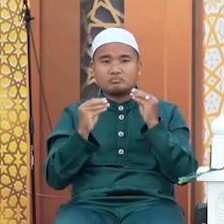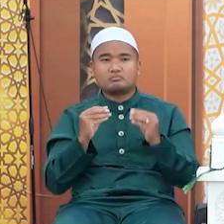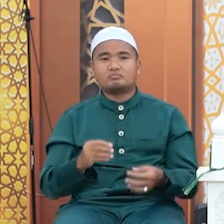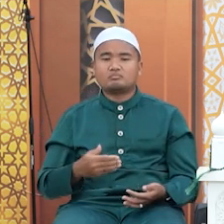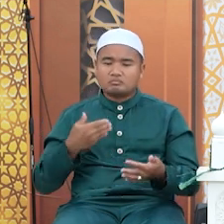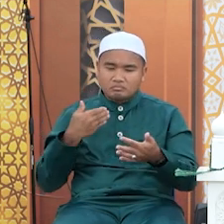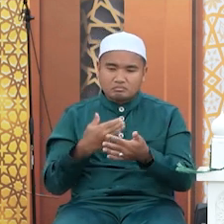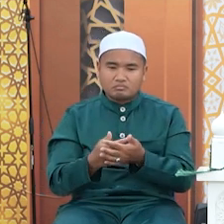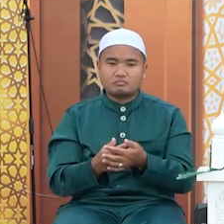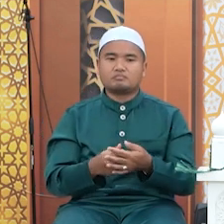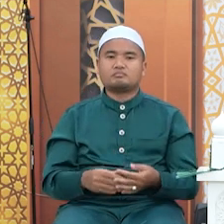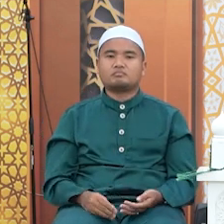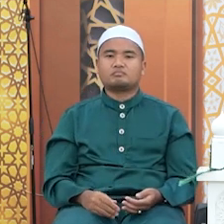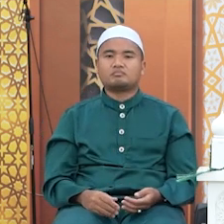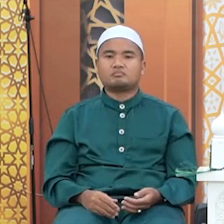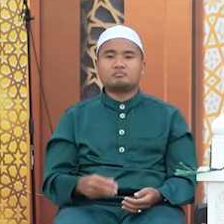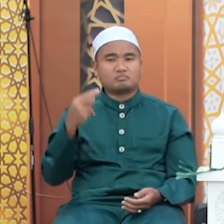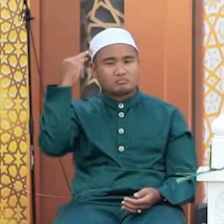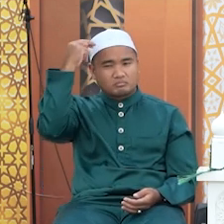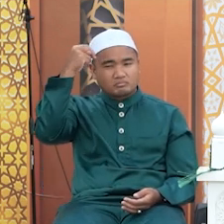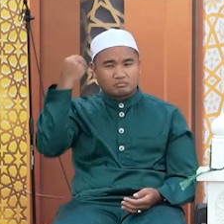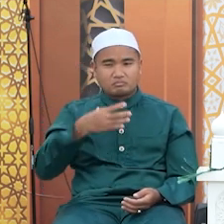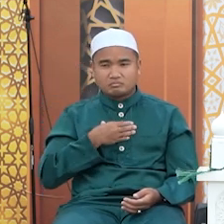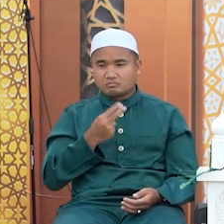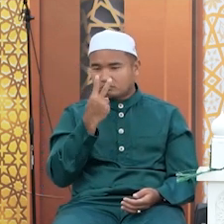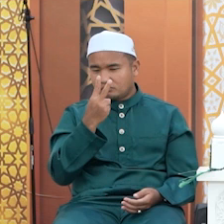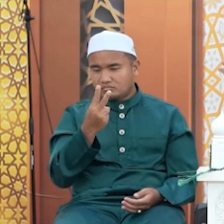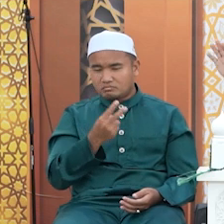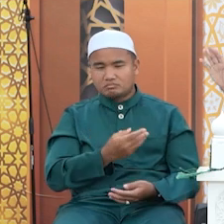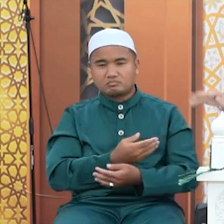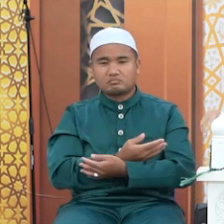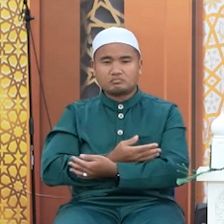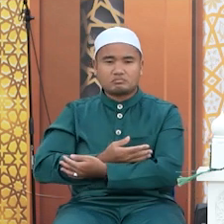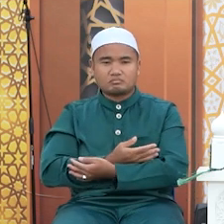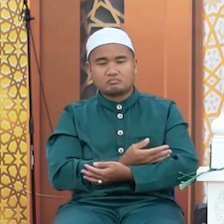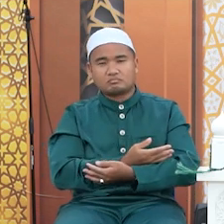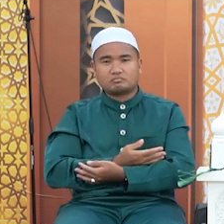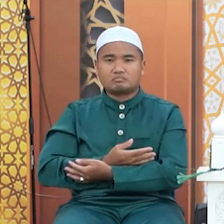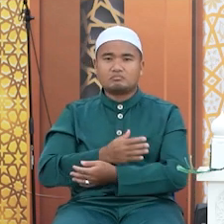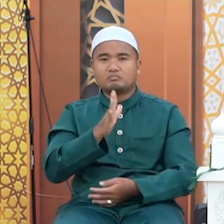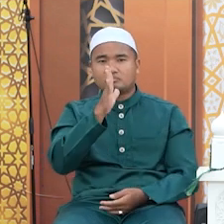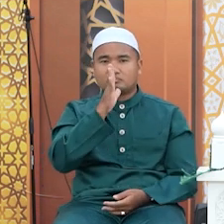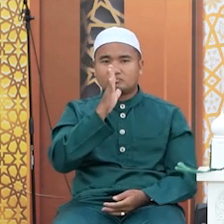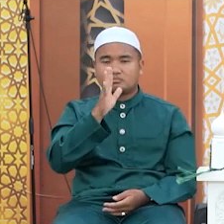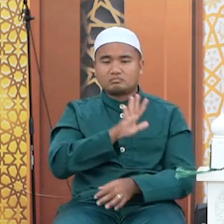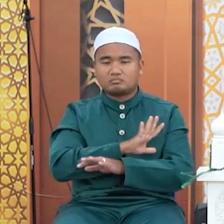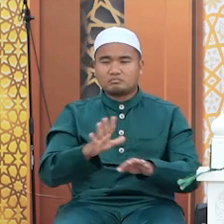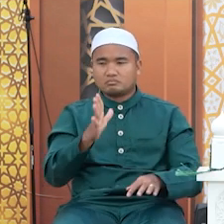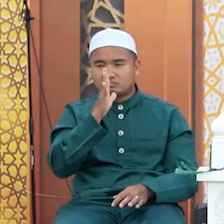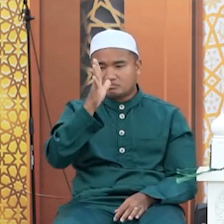Nabi suka kalau tengok anak-anak yatim utamanya. Kadang-kadang Nabi gosok kepala, Nabi sengaja buat